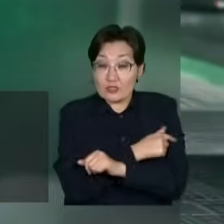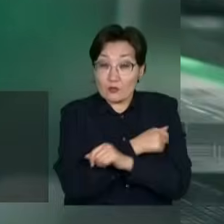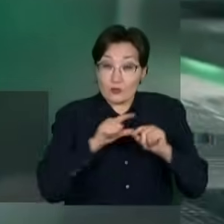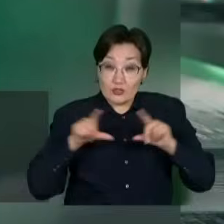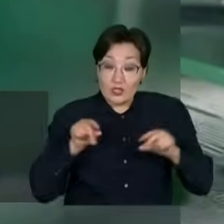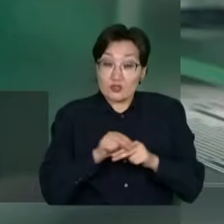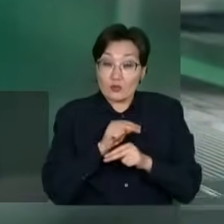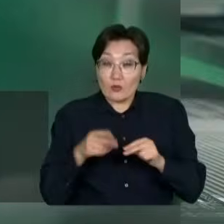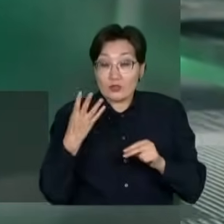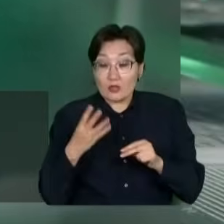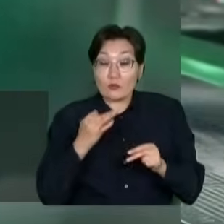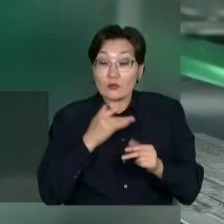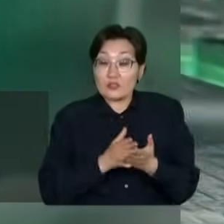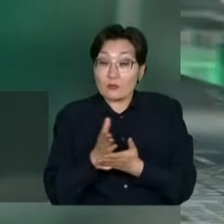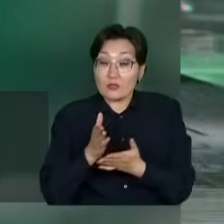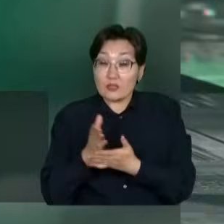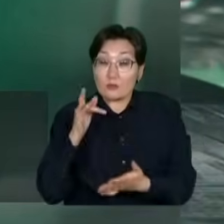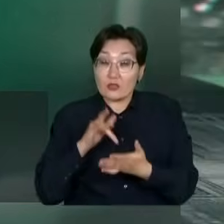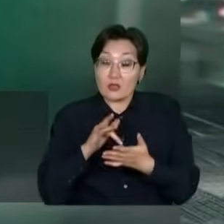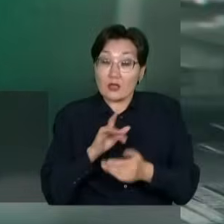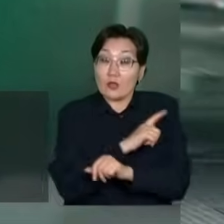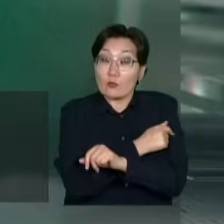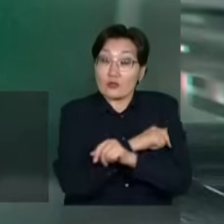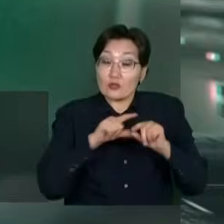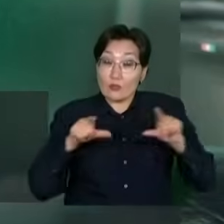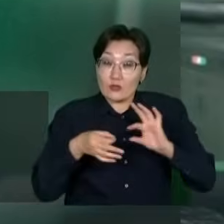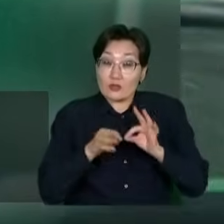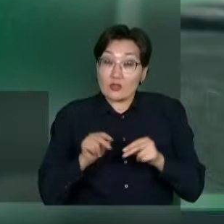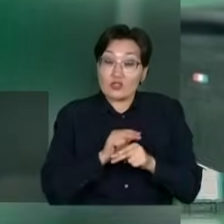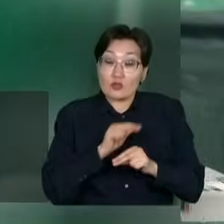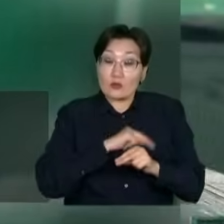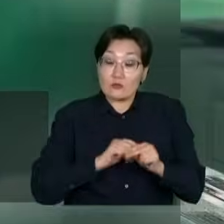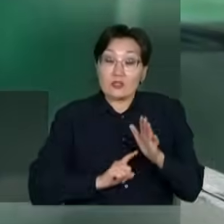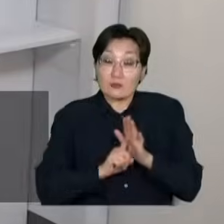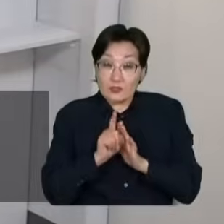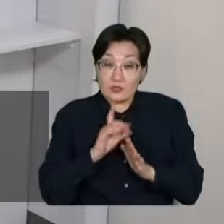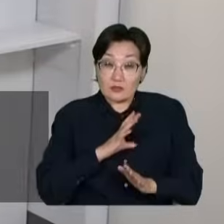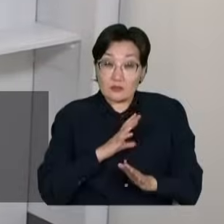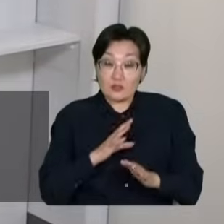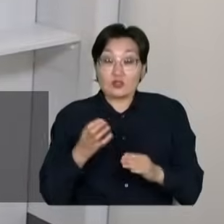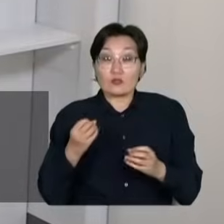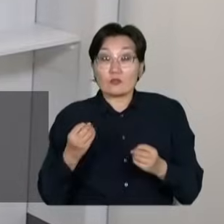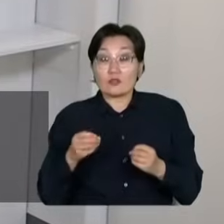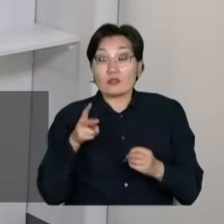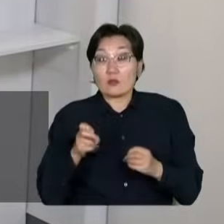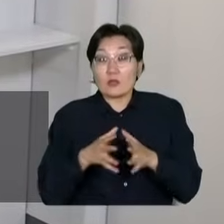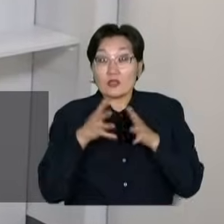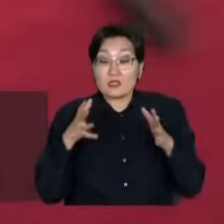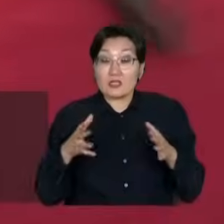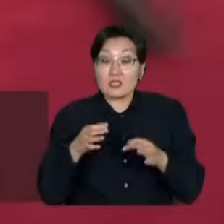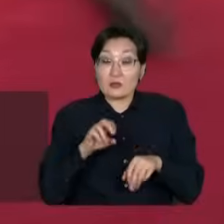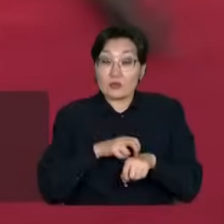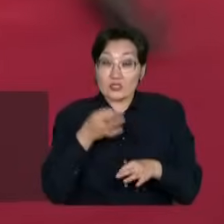мекеме жөнделіп, 4 көпсалалы орталық аудандық аурухананы күрделі жөндеу жұмыстары басталды. Оның үстіне 200-ден аса